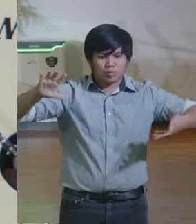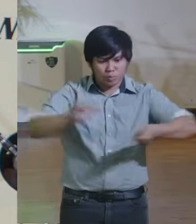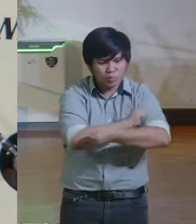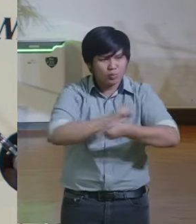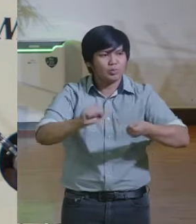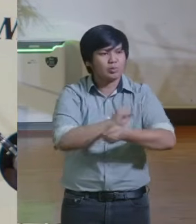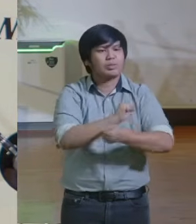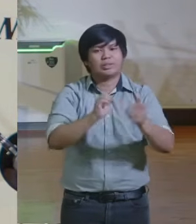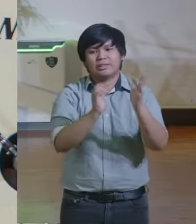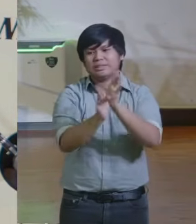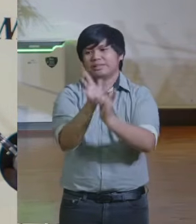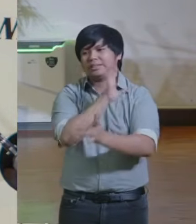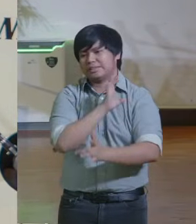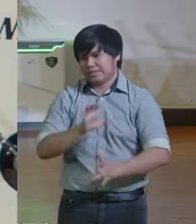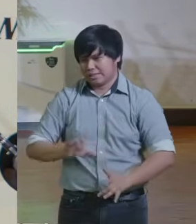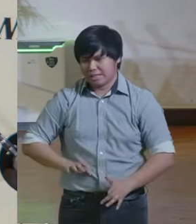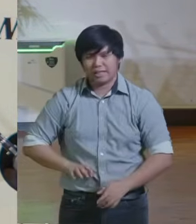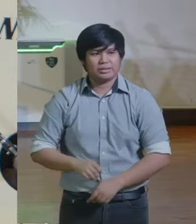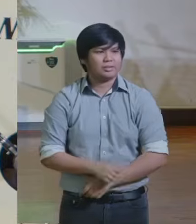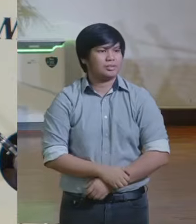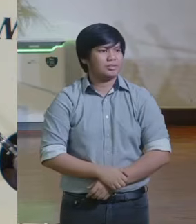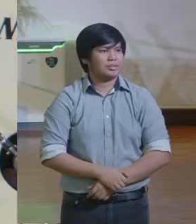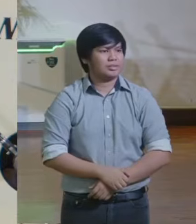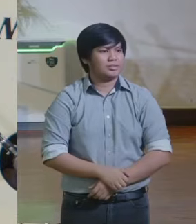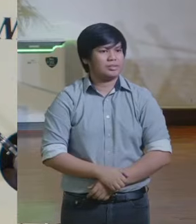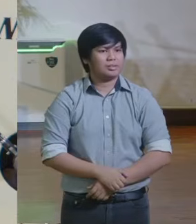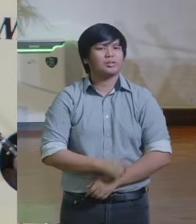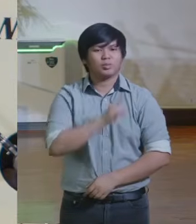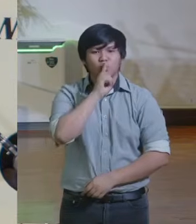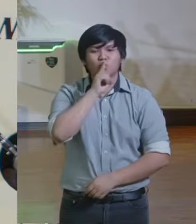him, and he has put him to grief.